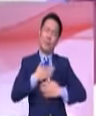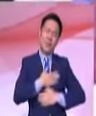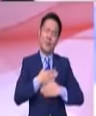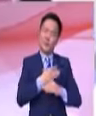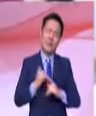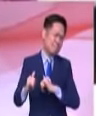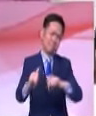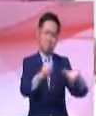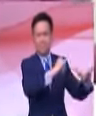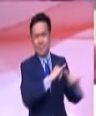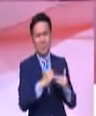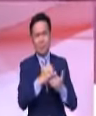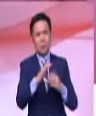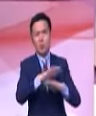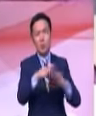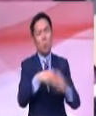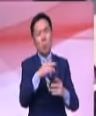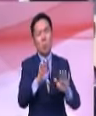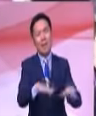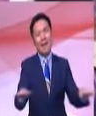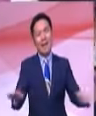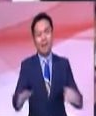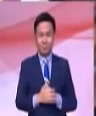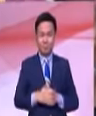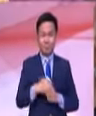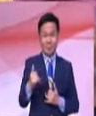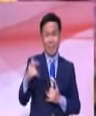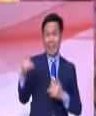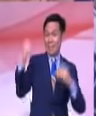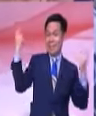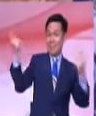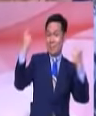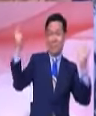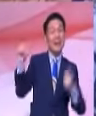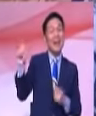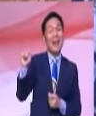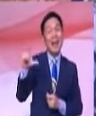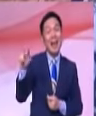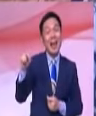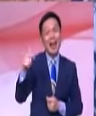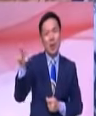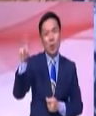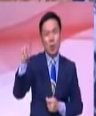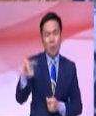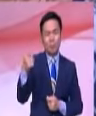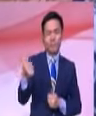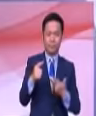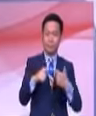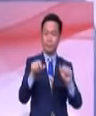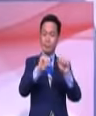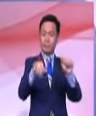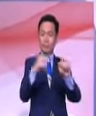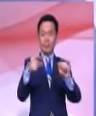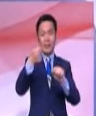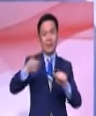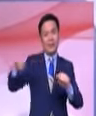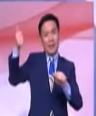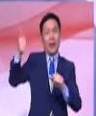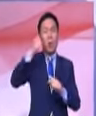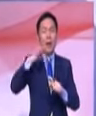Beliau berkata demikian selepas melancarkan program berkenaan di Lenggong. Turut hadir Exco Pembangunan Wanita, Keluarga,